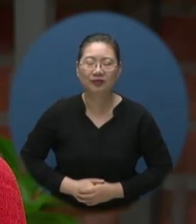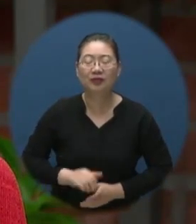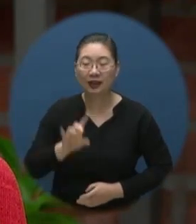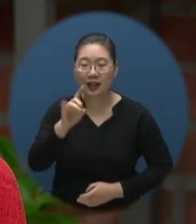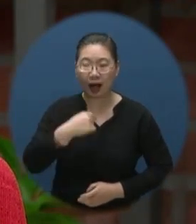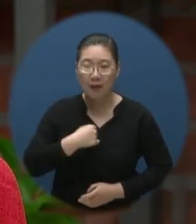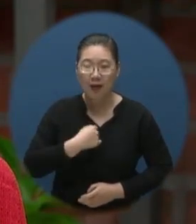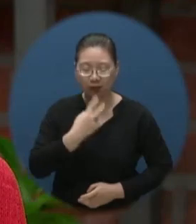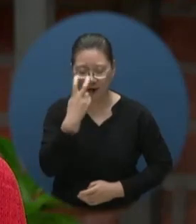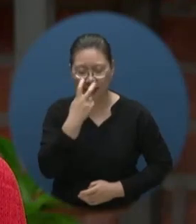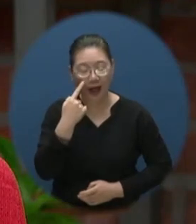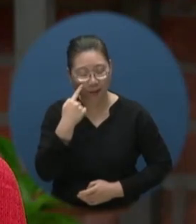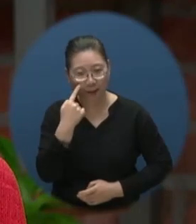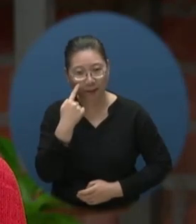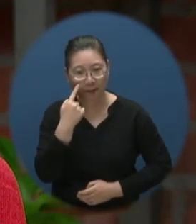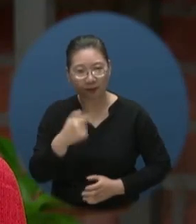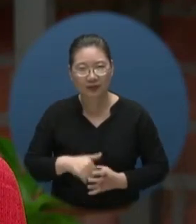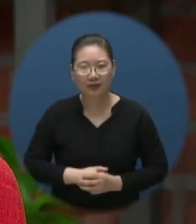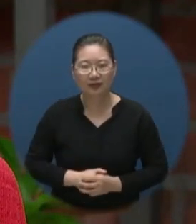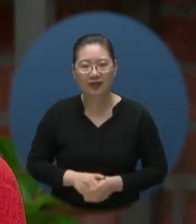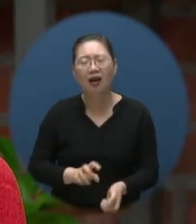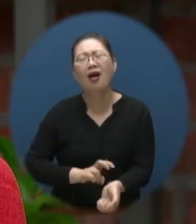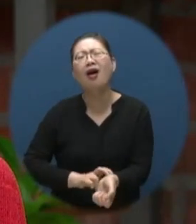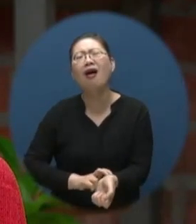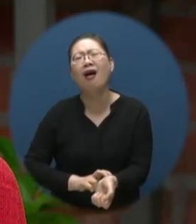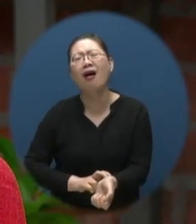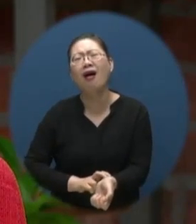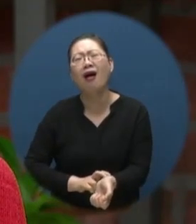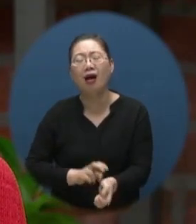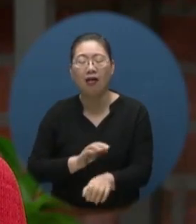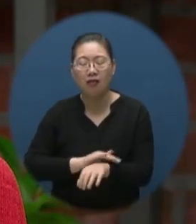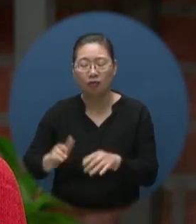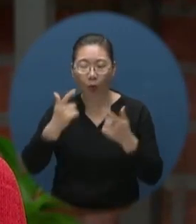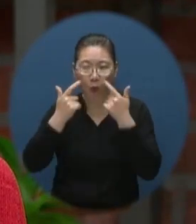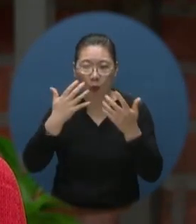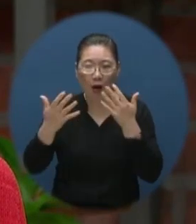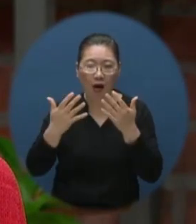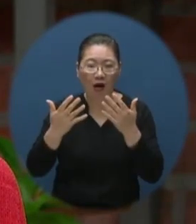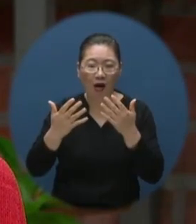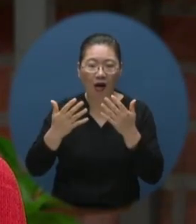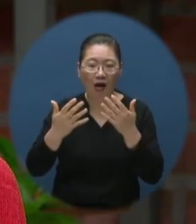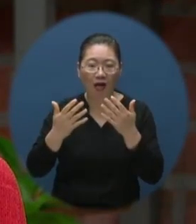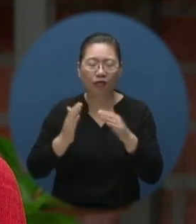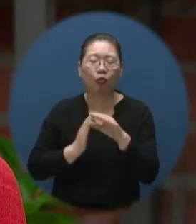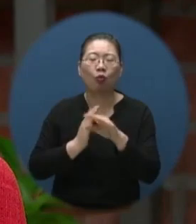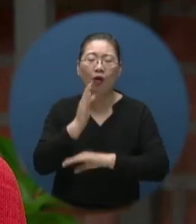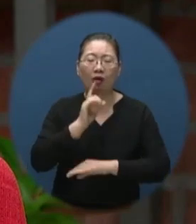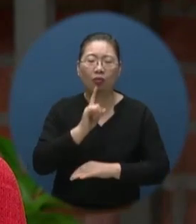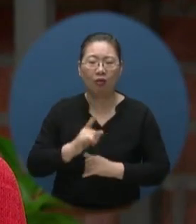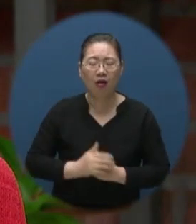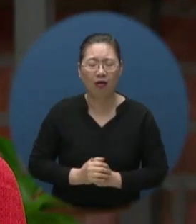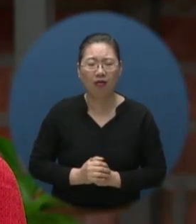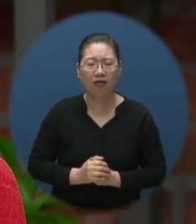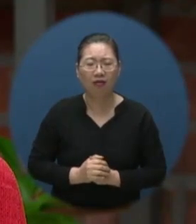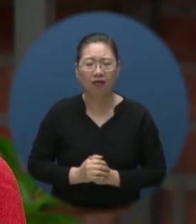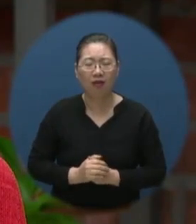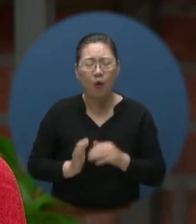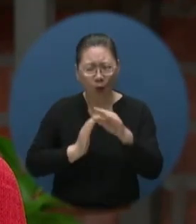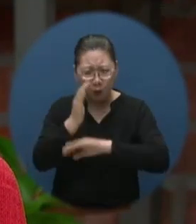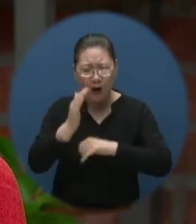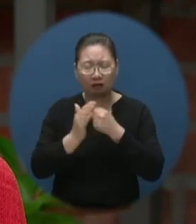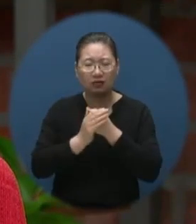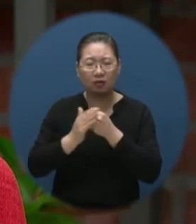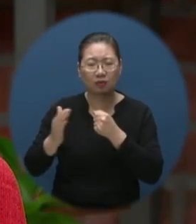한번 해보겠다고. 그러니까 맥이 아주 실맥으로 잘 나오는데요. 과잉이에요. 과잉이